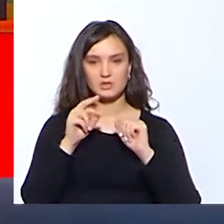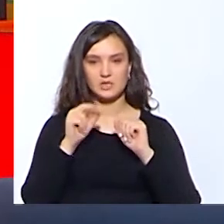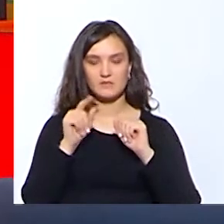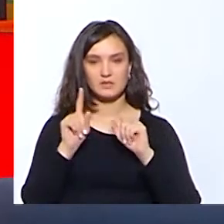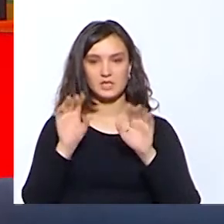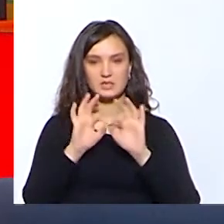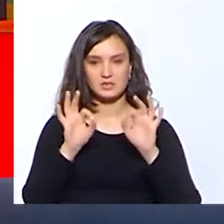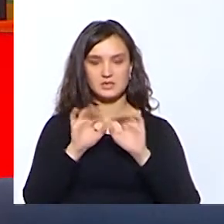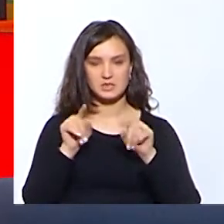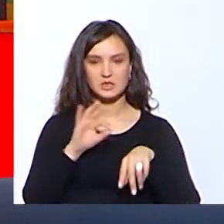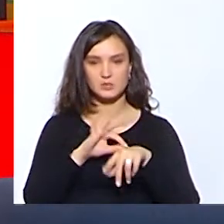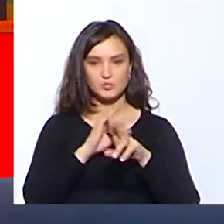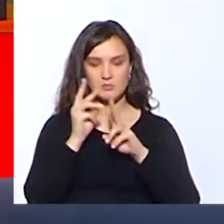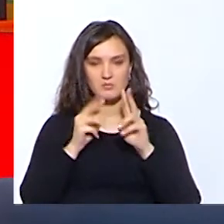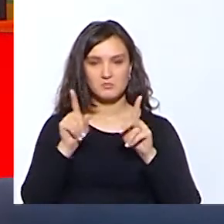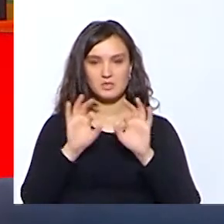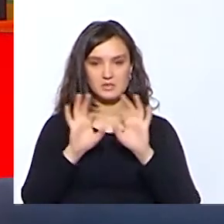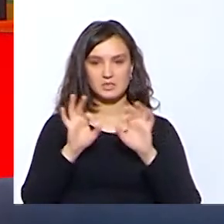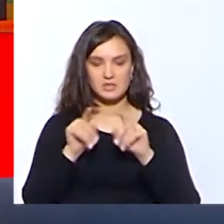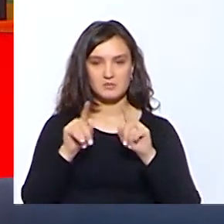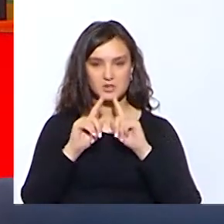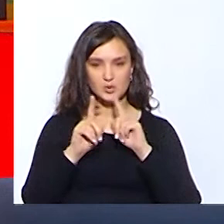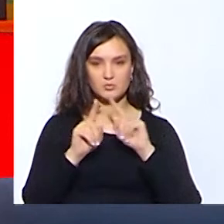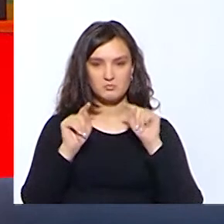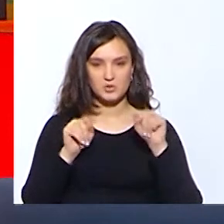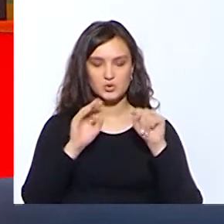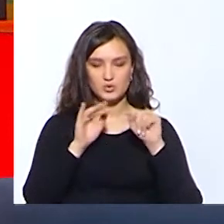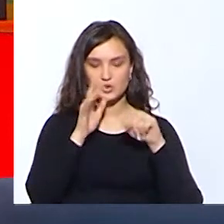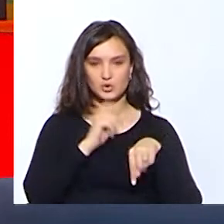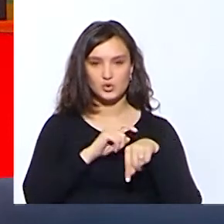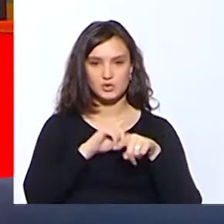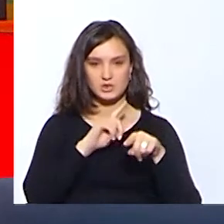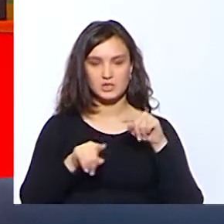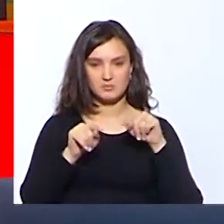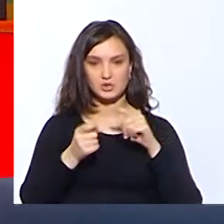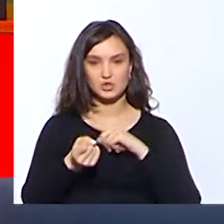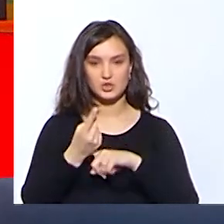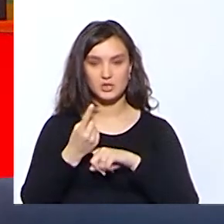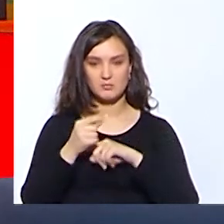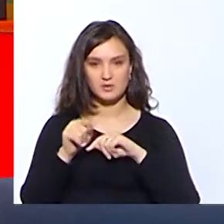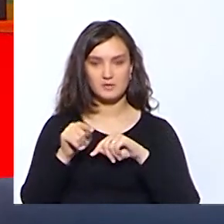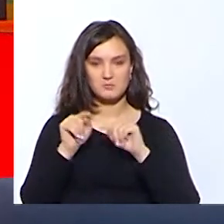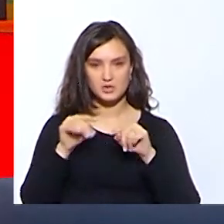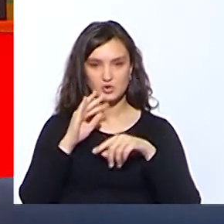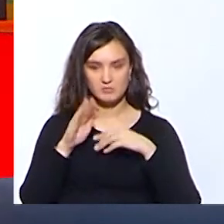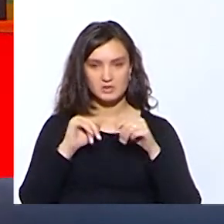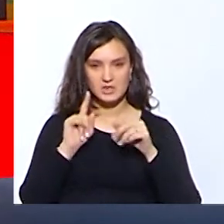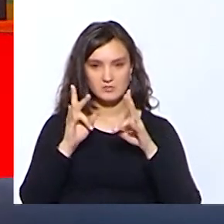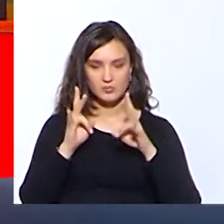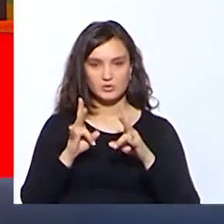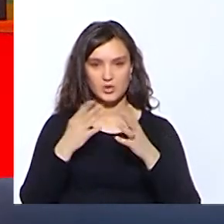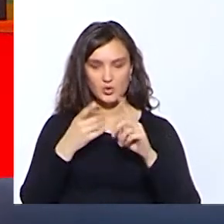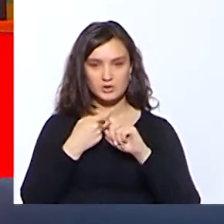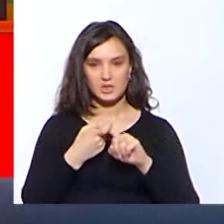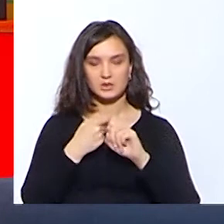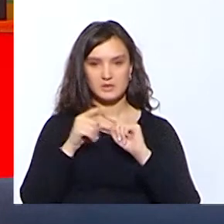და ის სიმპტომები, რომელიც მან აღწერა, განსაკუთრებით მაშინ, როდესაც ეს დროში სწრაფად ჩნდება. ანუ მას შემდეგ, რაც მოხდა